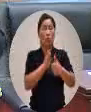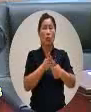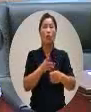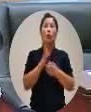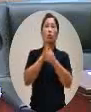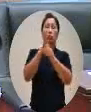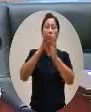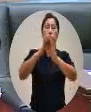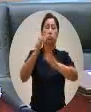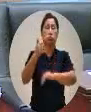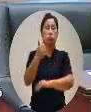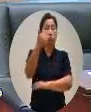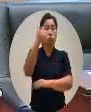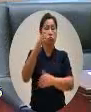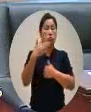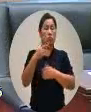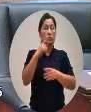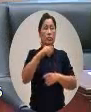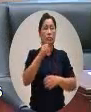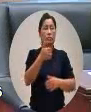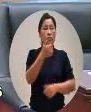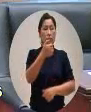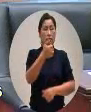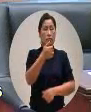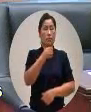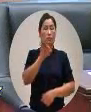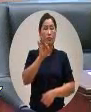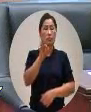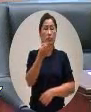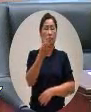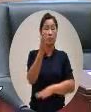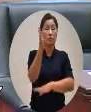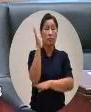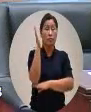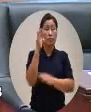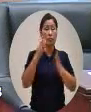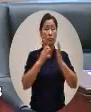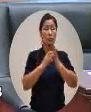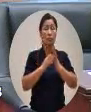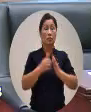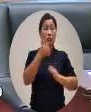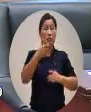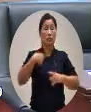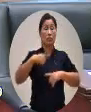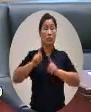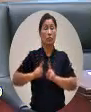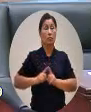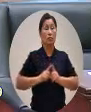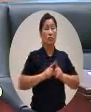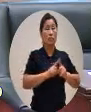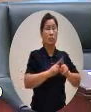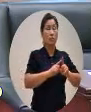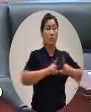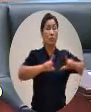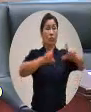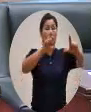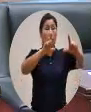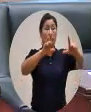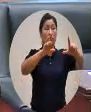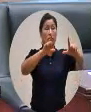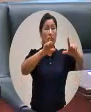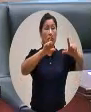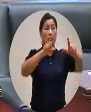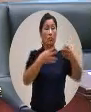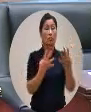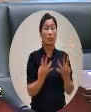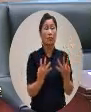我要感謝財政局長財政局長願意陪我到冬月店那邊跟我們鄉親做面對面